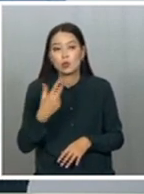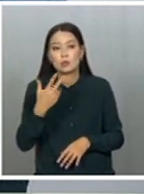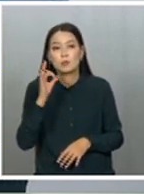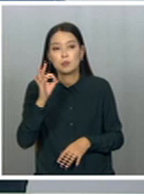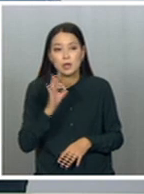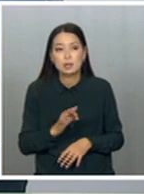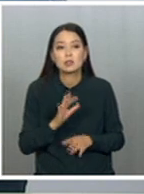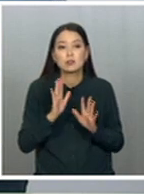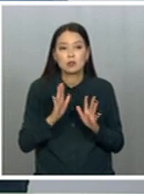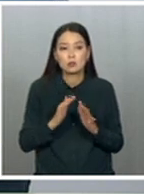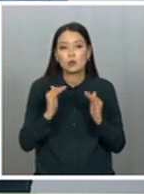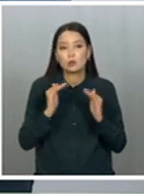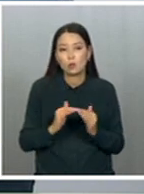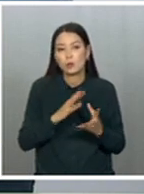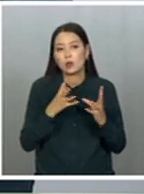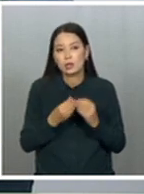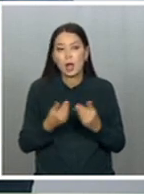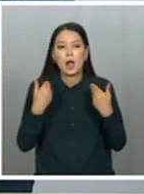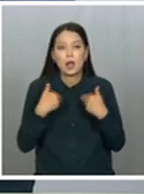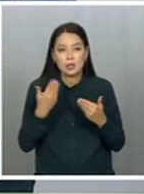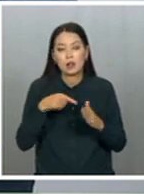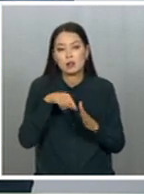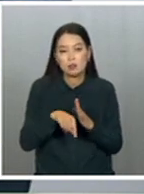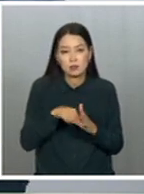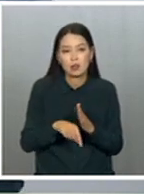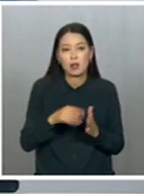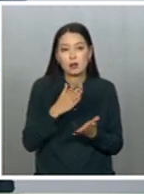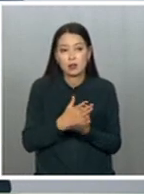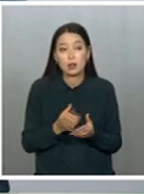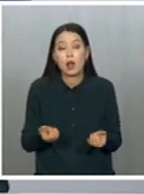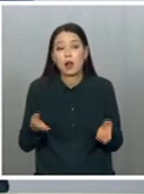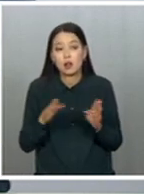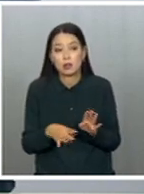0,2-0,3% ғана оның құрамындағы органикалық заттарда болады. Ал қалған